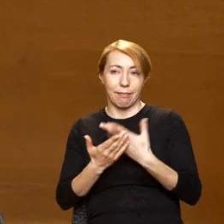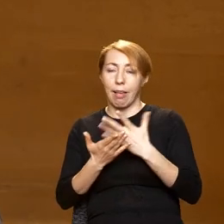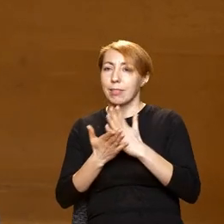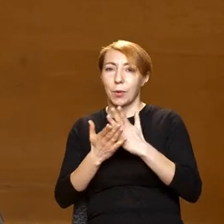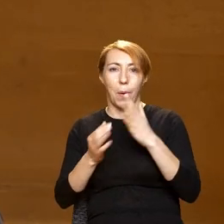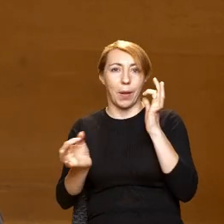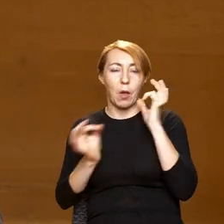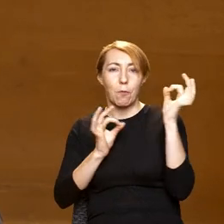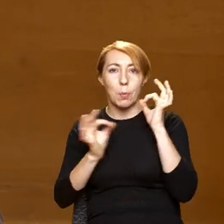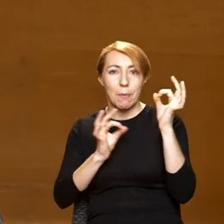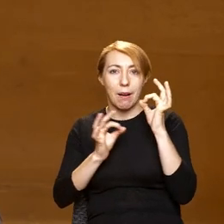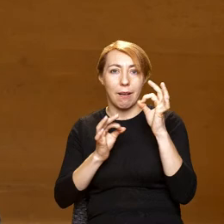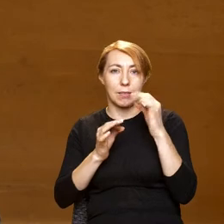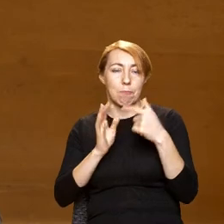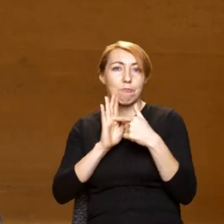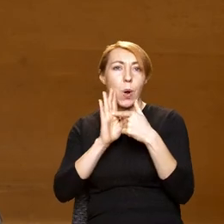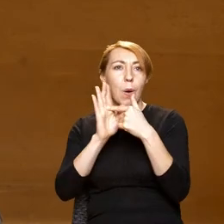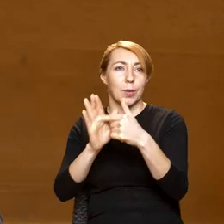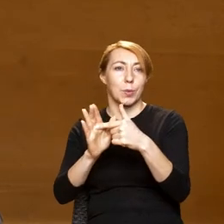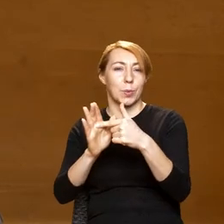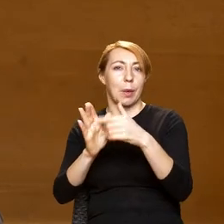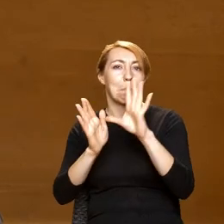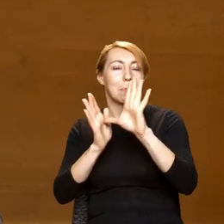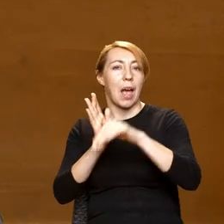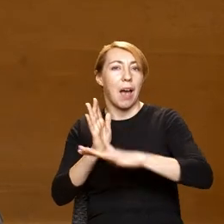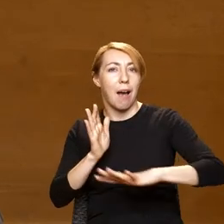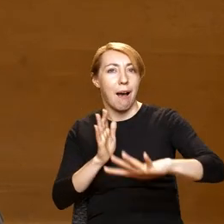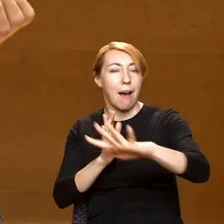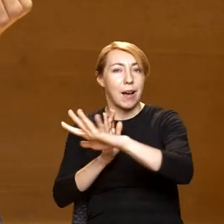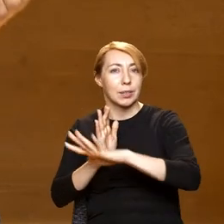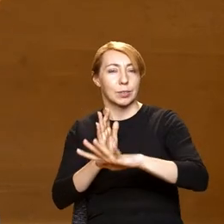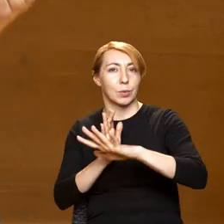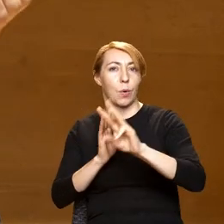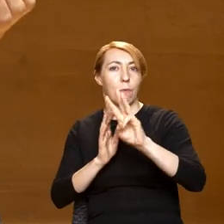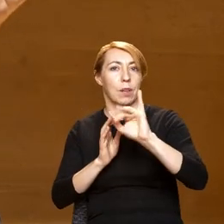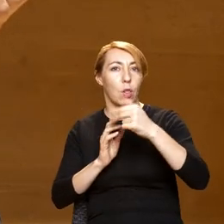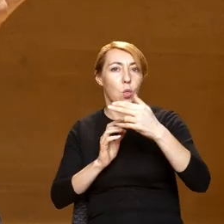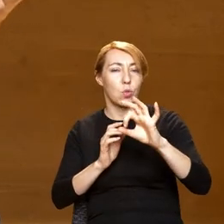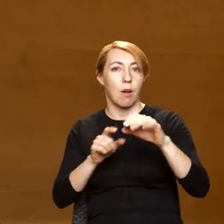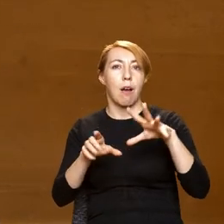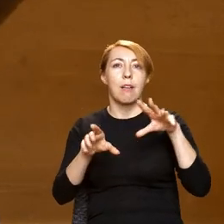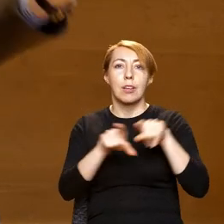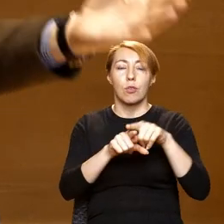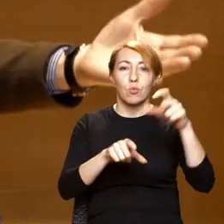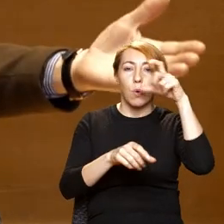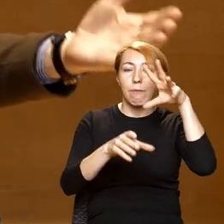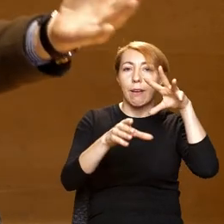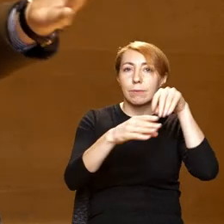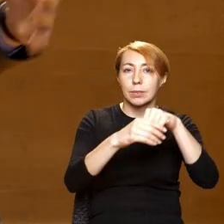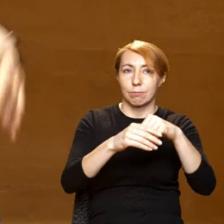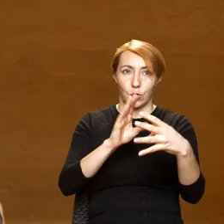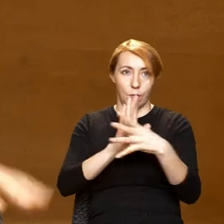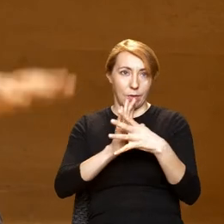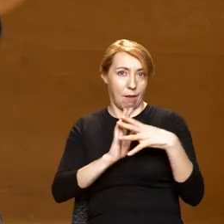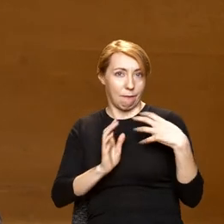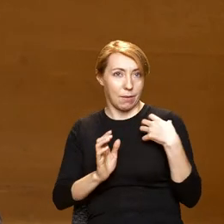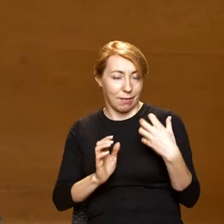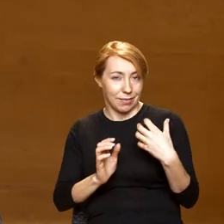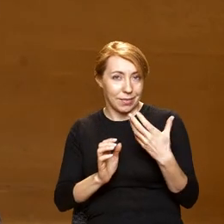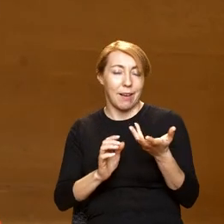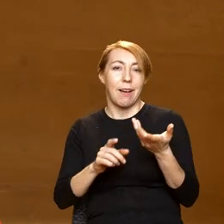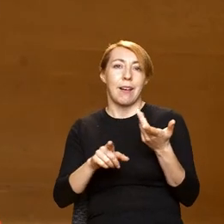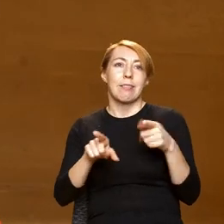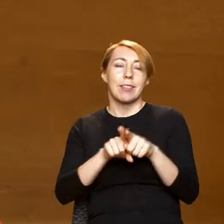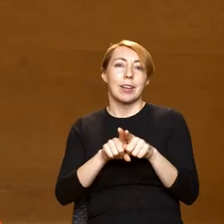informacja, no skarb wizerunku Wilna, wizerunku człowieka w tym mieście w XIX wieku. I oczywiście